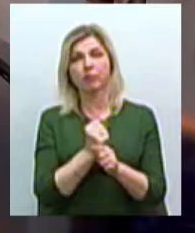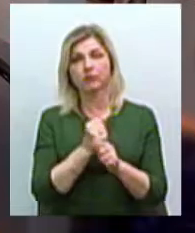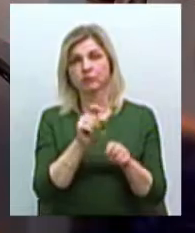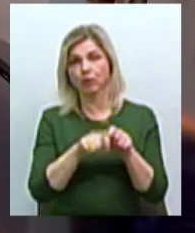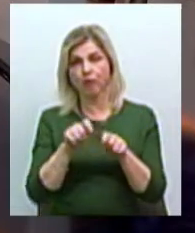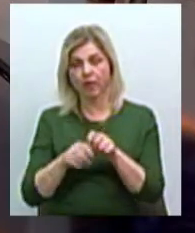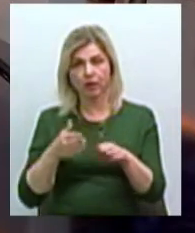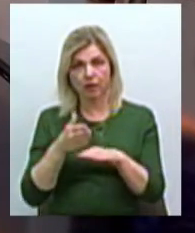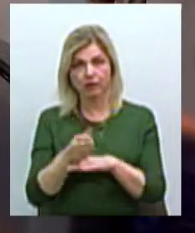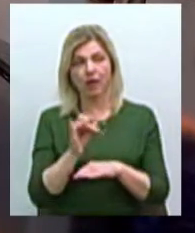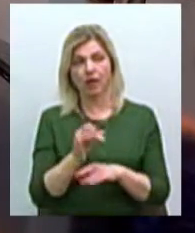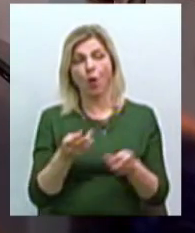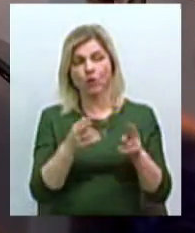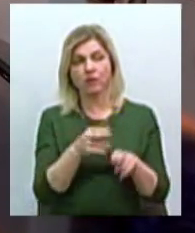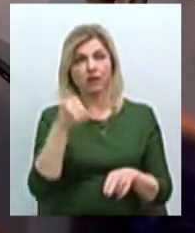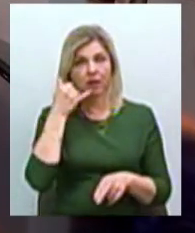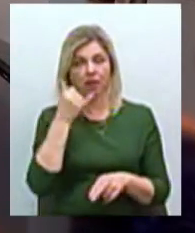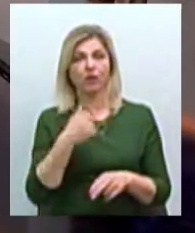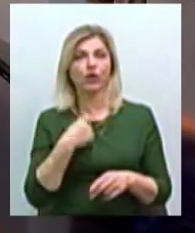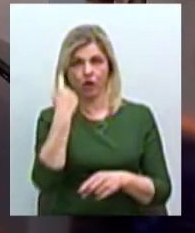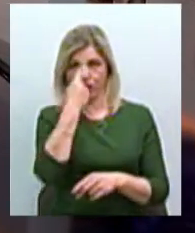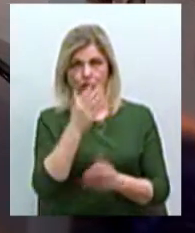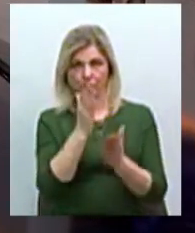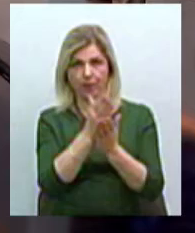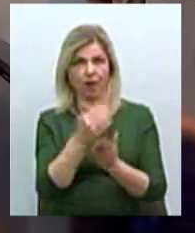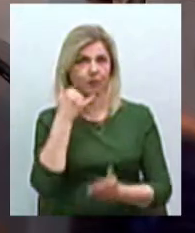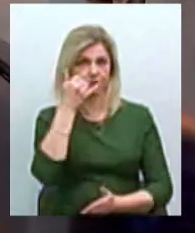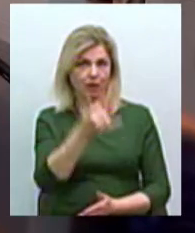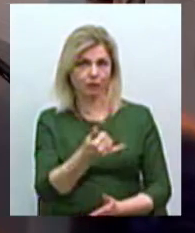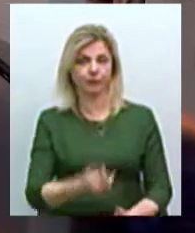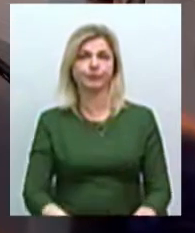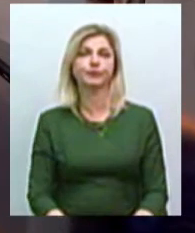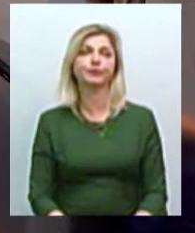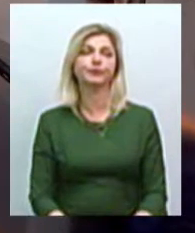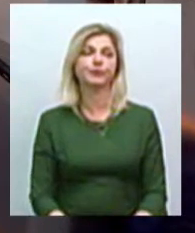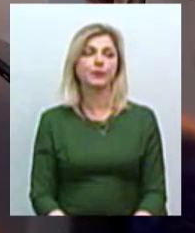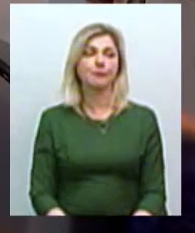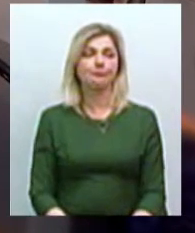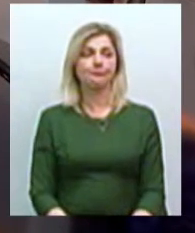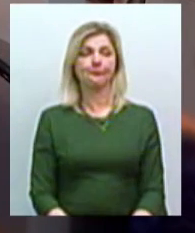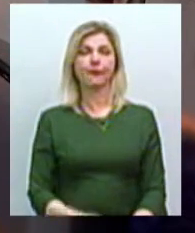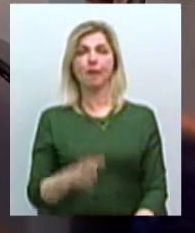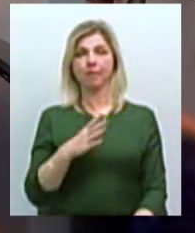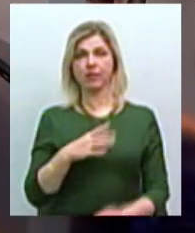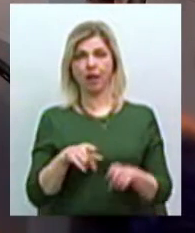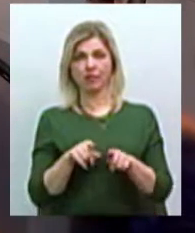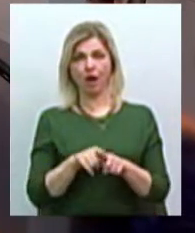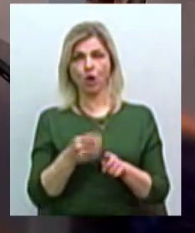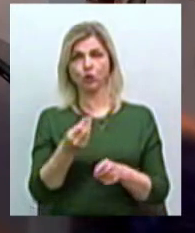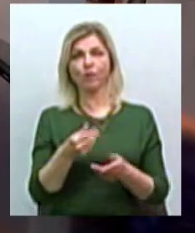вам, если вы оставите свои координаты, лично доложат. Спасибо. Була така субвенція, яку сюди